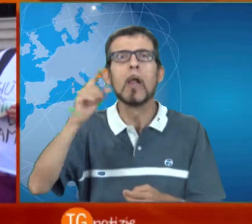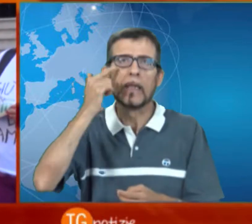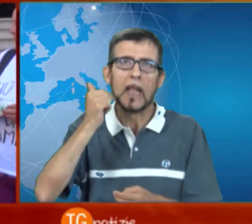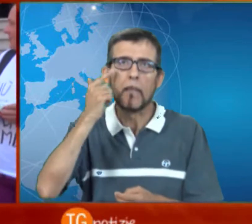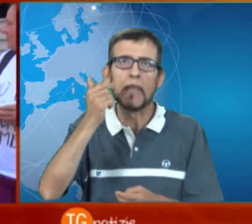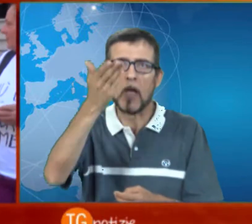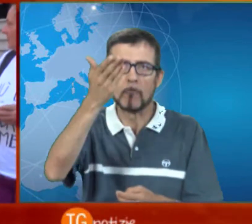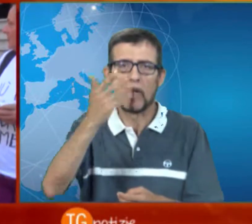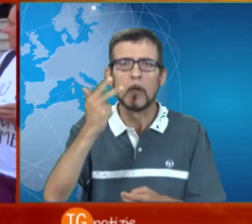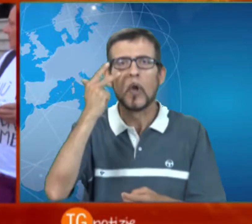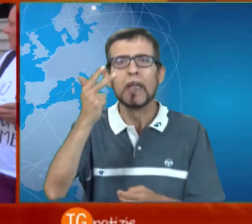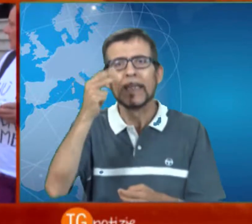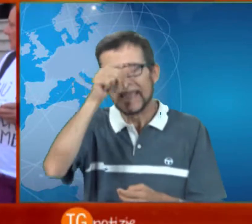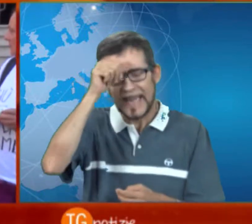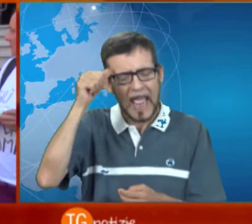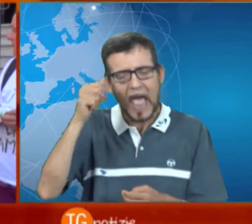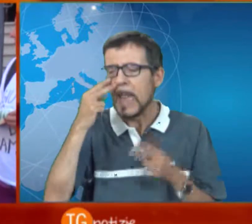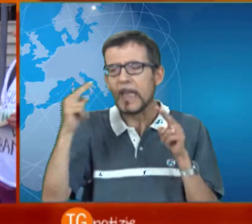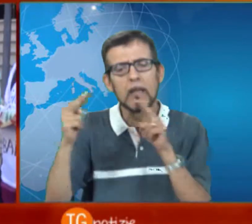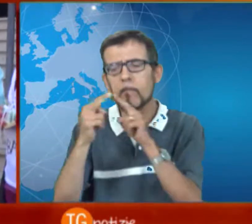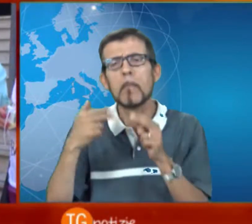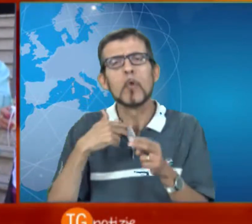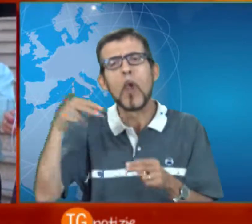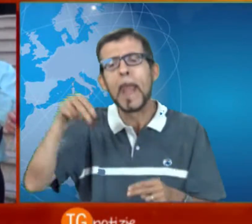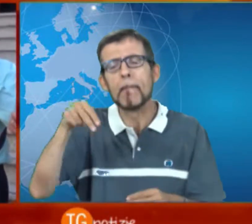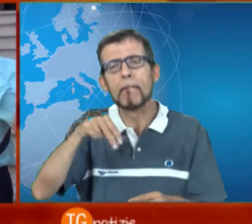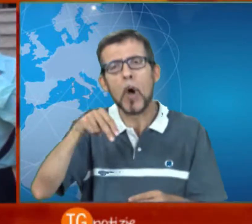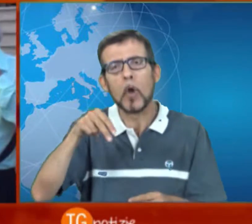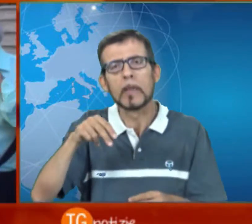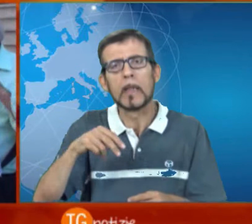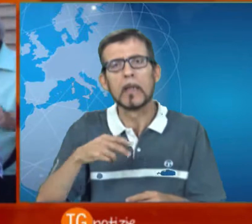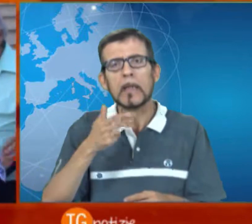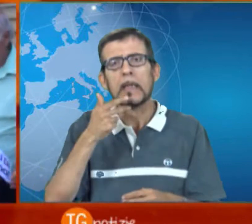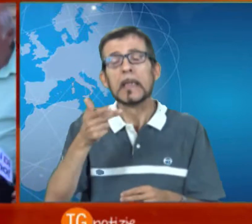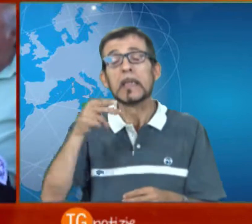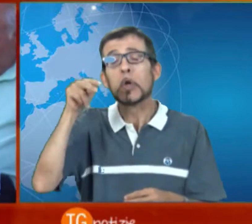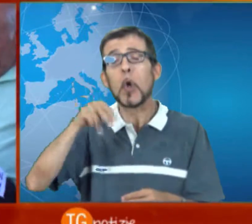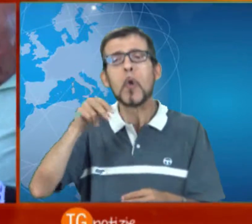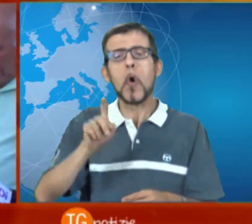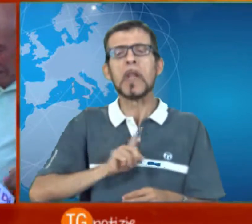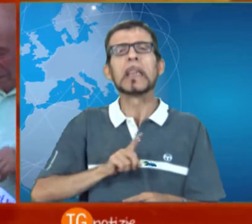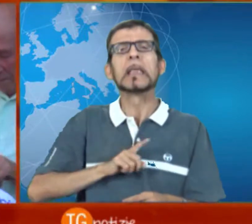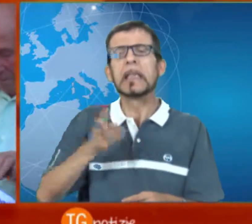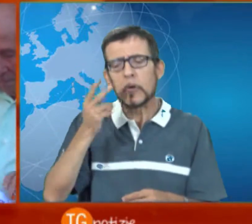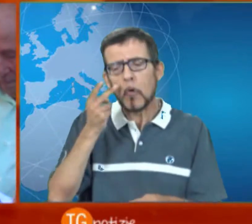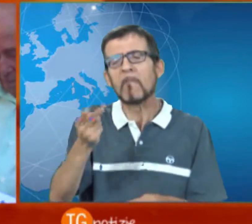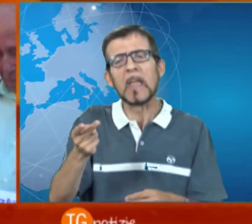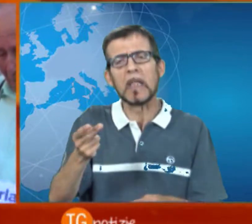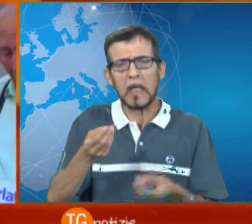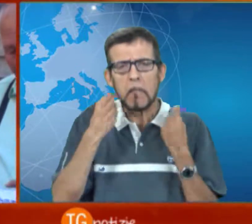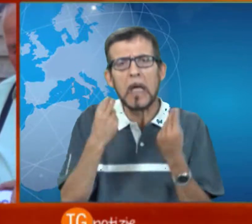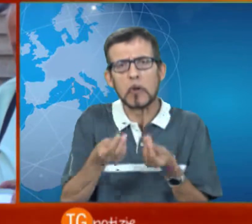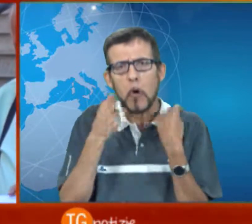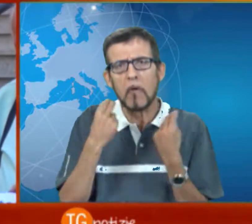Sono 3 anni che non vedo i miei nipotini. Dicono che i nonni hanno diritto. E dov'è il diritto? Non lo